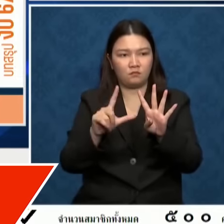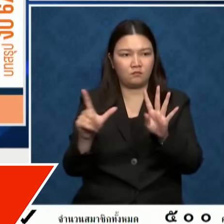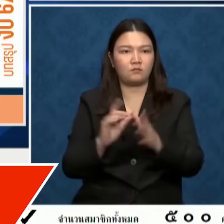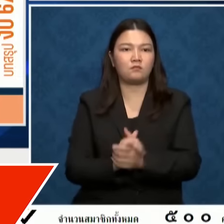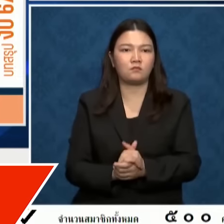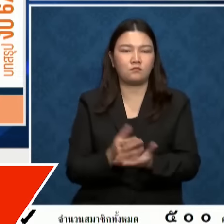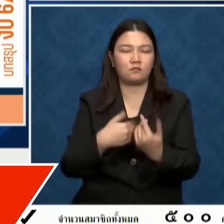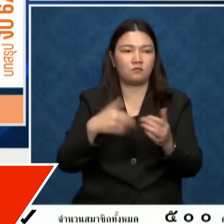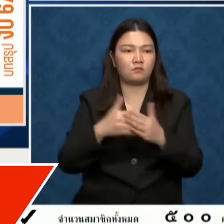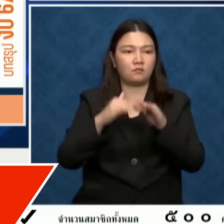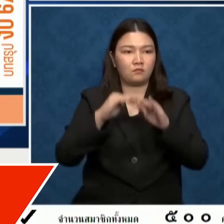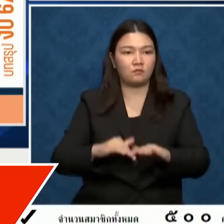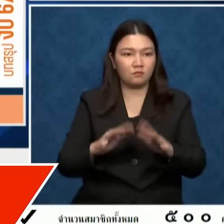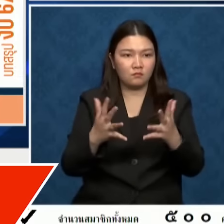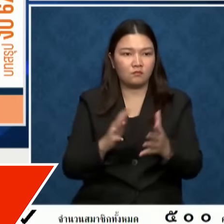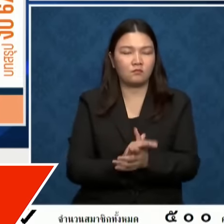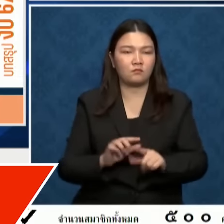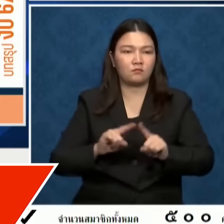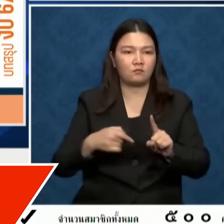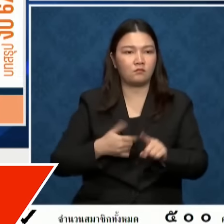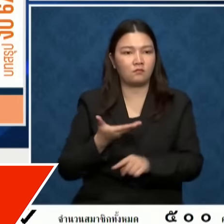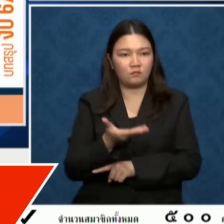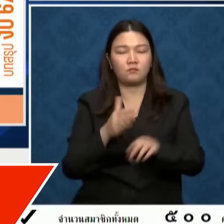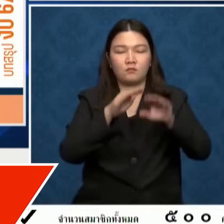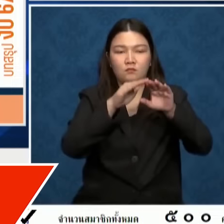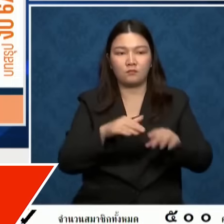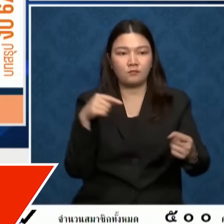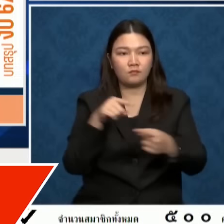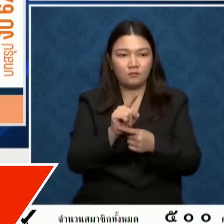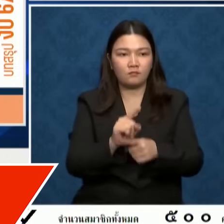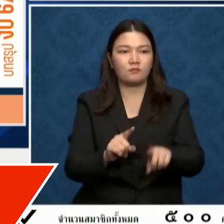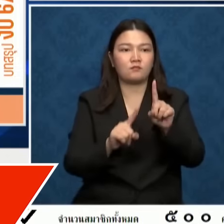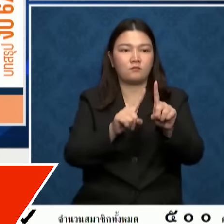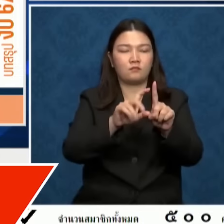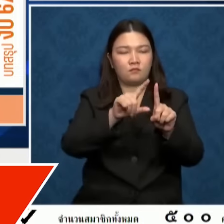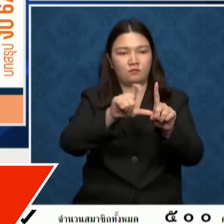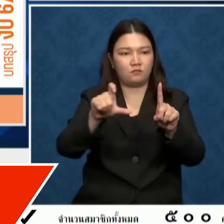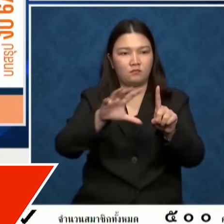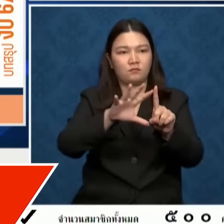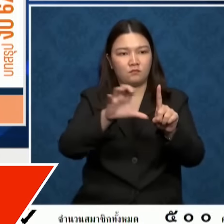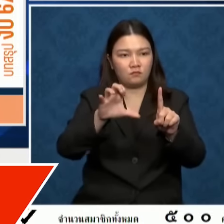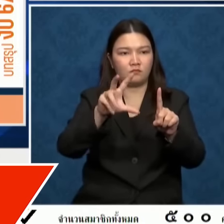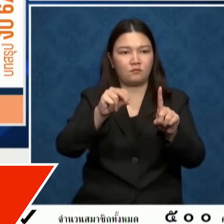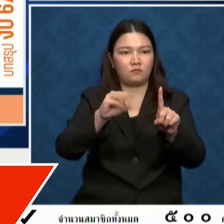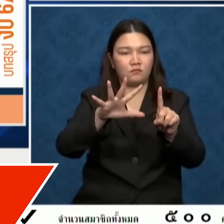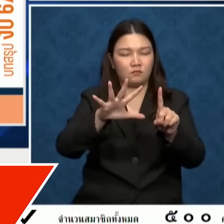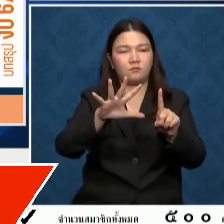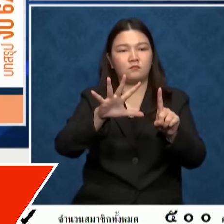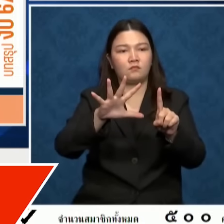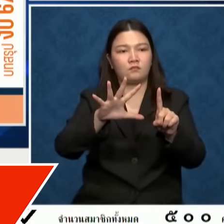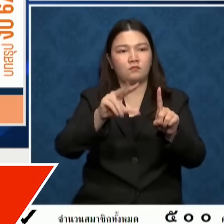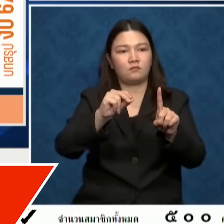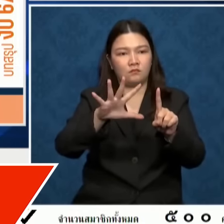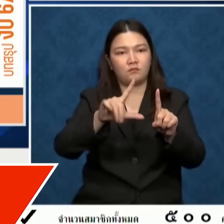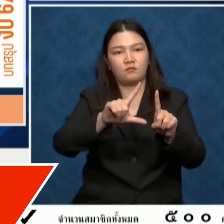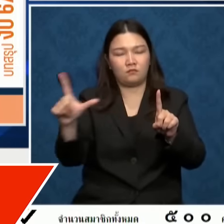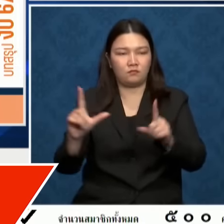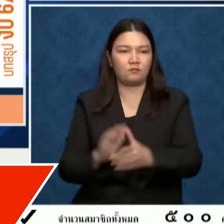การปรับลดนะครั แต่ผมขอเสนอใหมีการปรับลดนะครับ 135 ล้านบาทครั ขอสไลด์ถัดไปครั